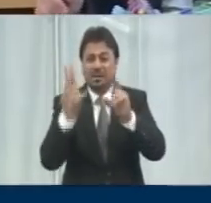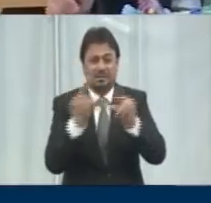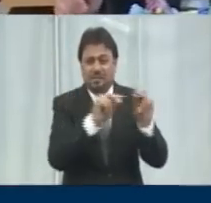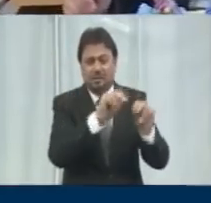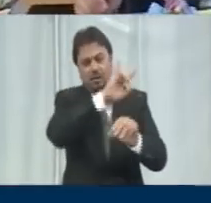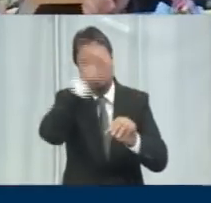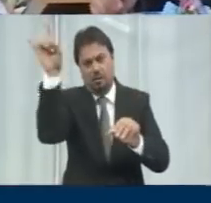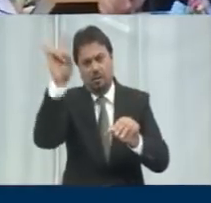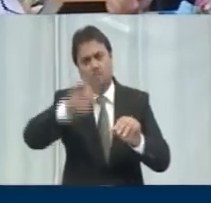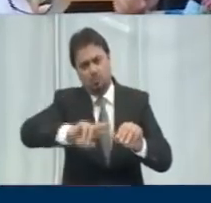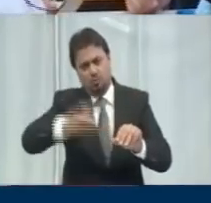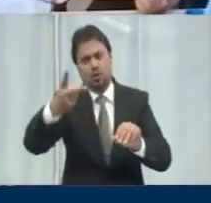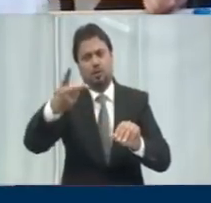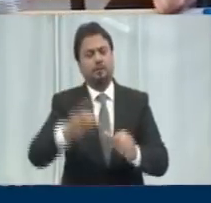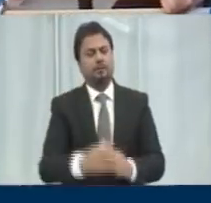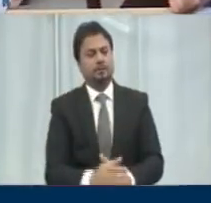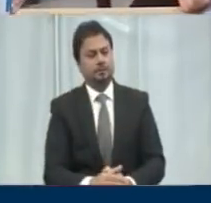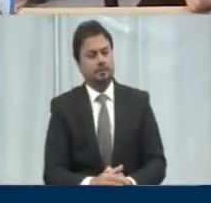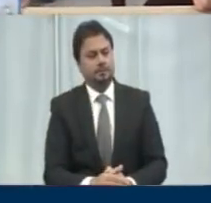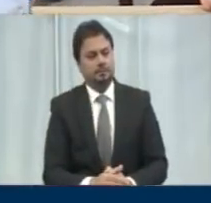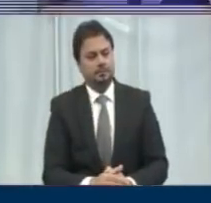السابقة.